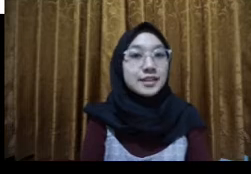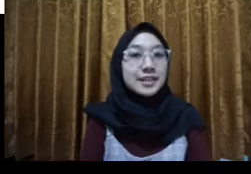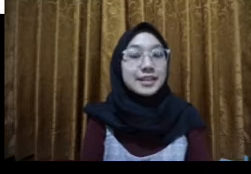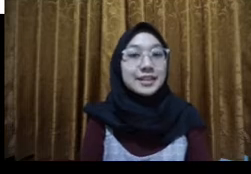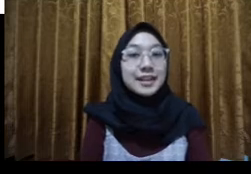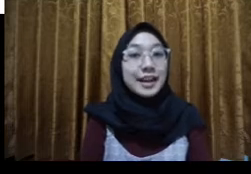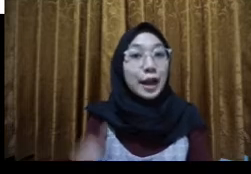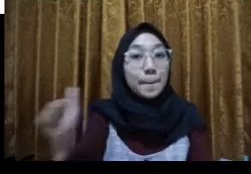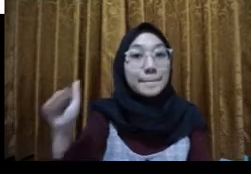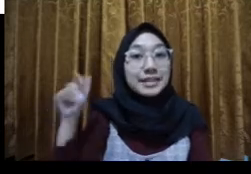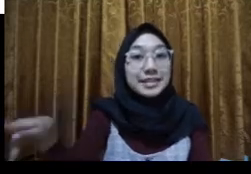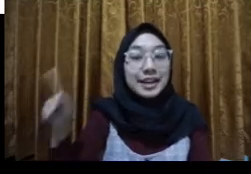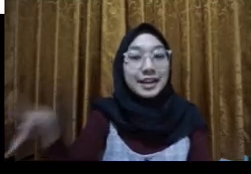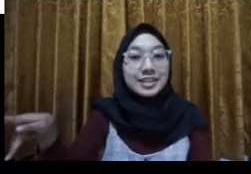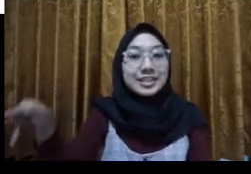teks.